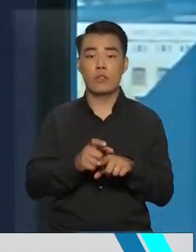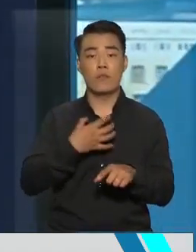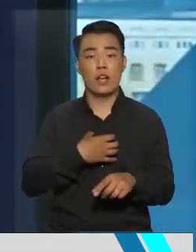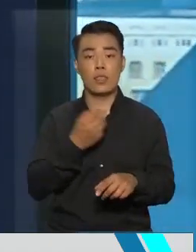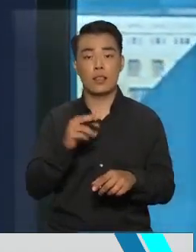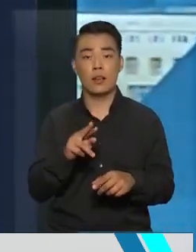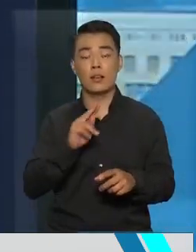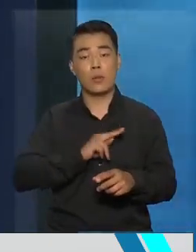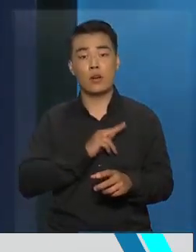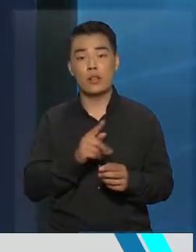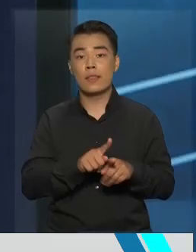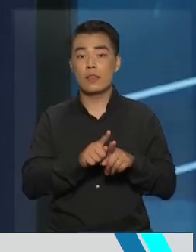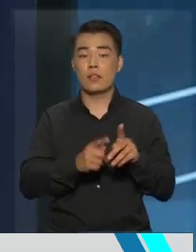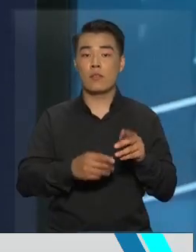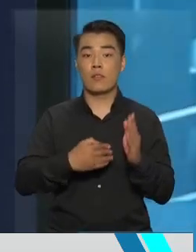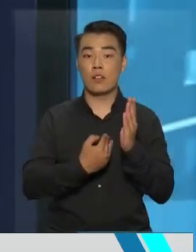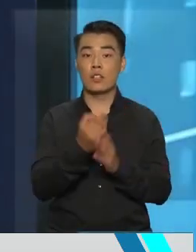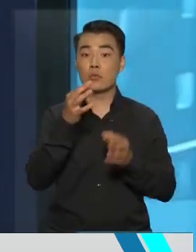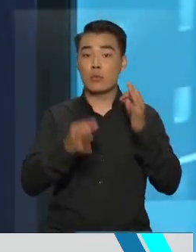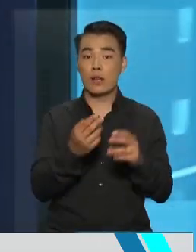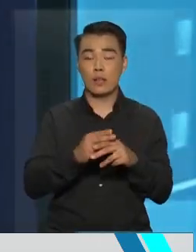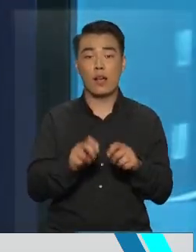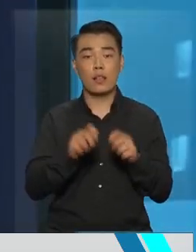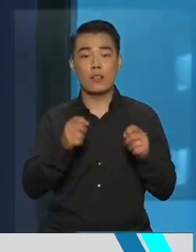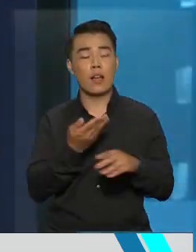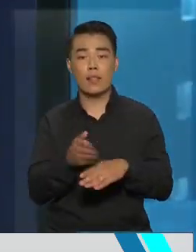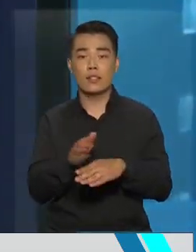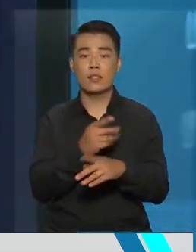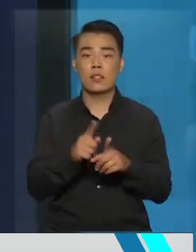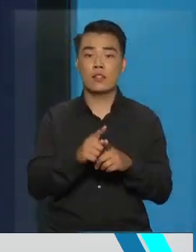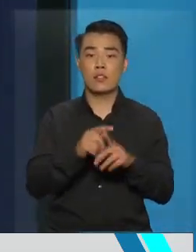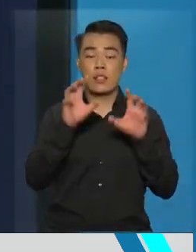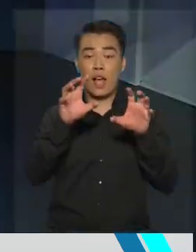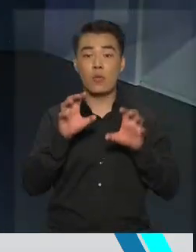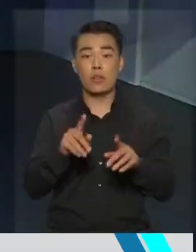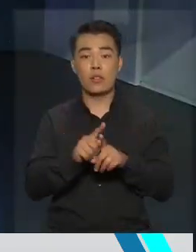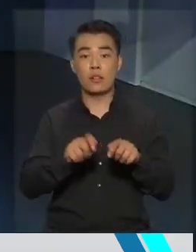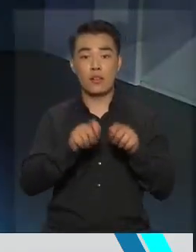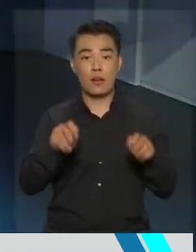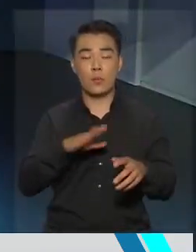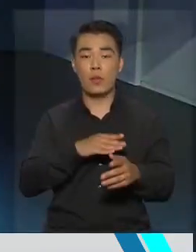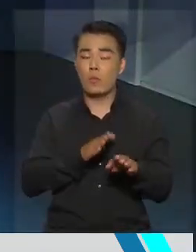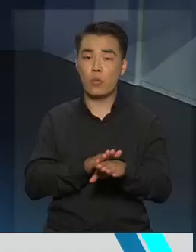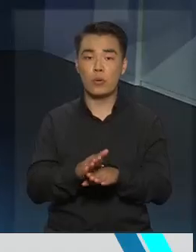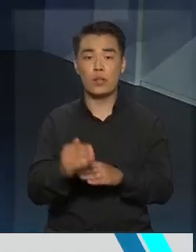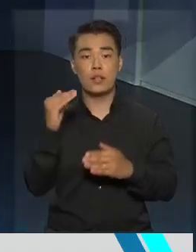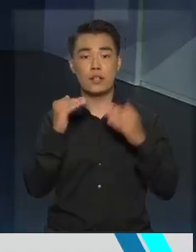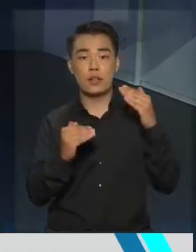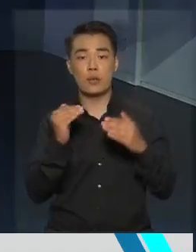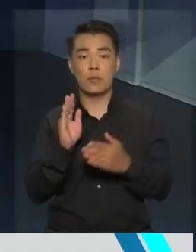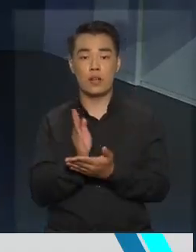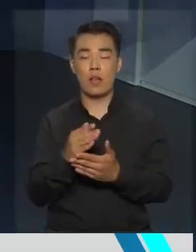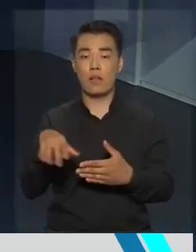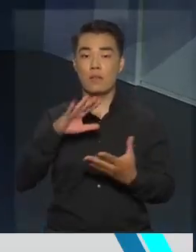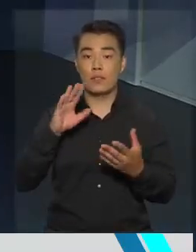для Конституционного суда и для омбудсмена созданы отдельные конституционные законы. То есть отдельные законы, по ним полностью регулируется вся основная